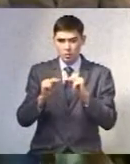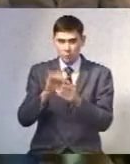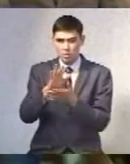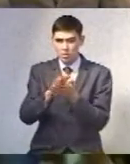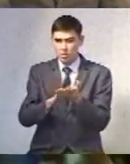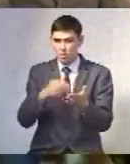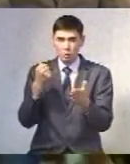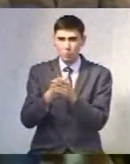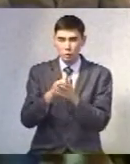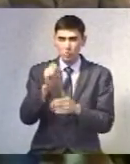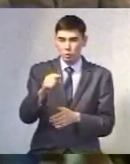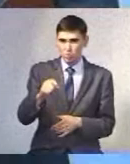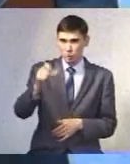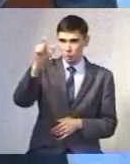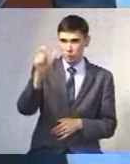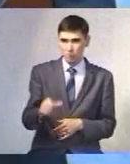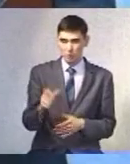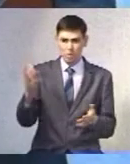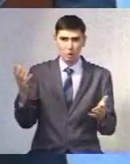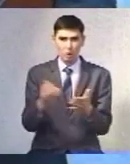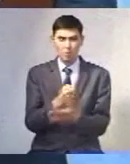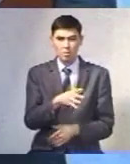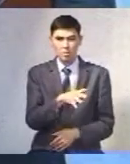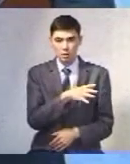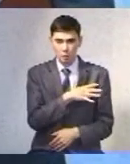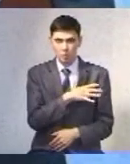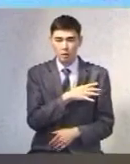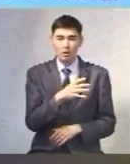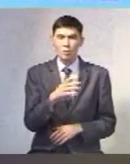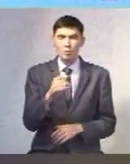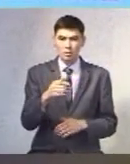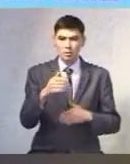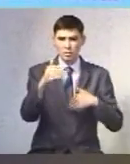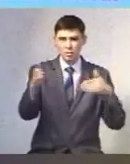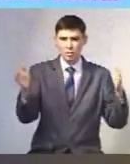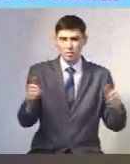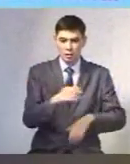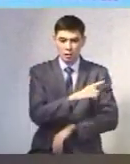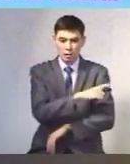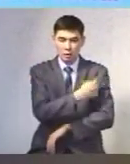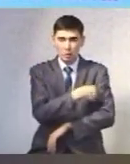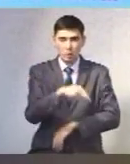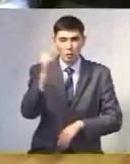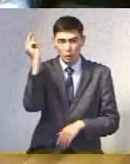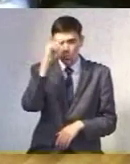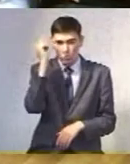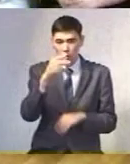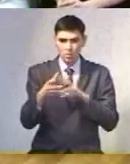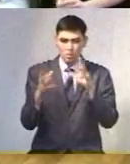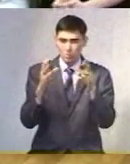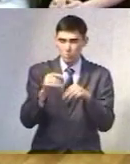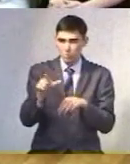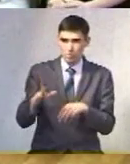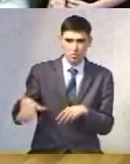награды «Алтын Адам» в номинации «Педагог 2006 года» в Казахстане. В стенах медицинского университета ей удалось сформировать непререкаемый авторитет